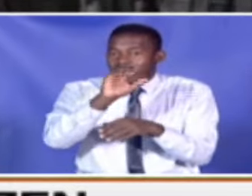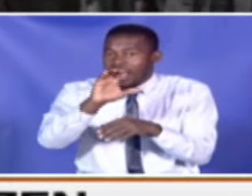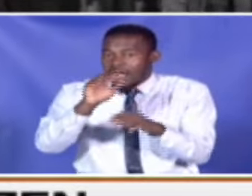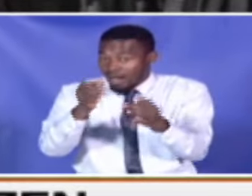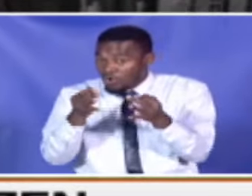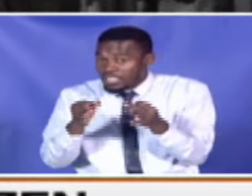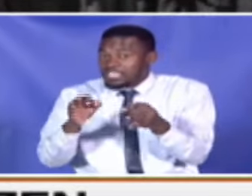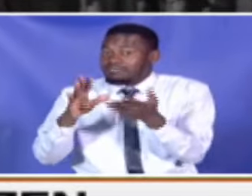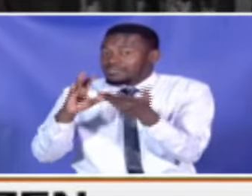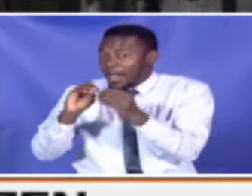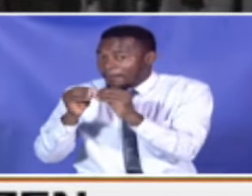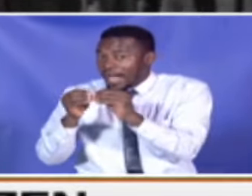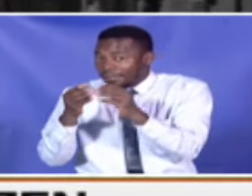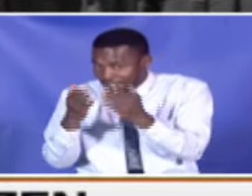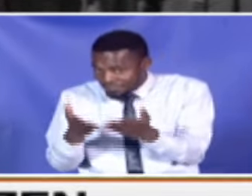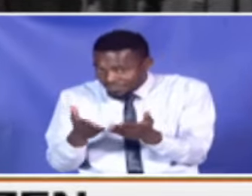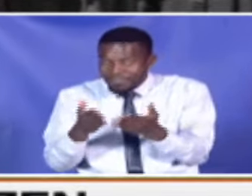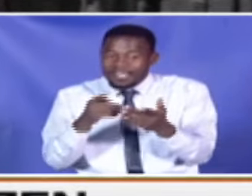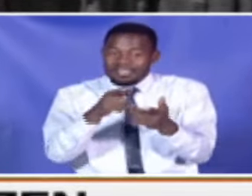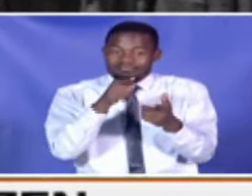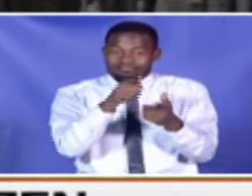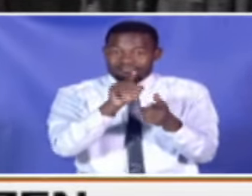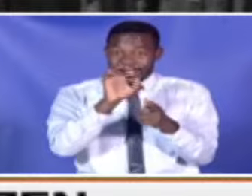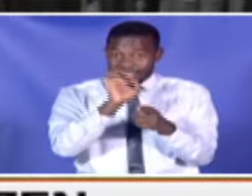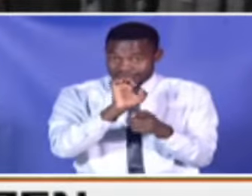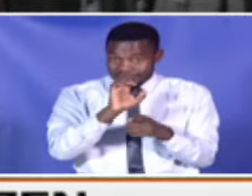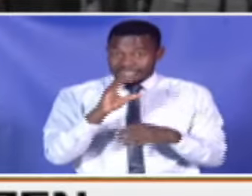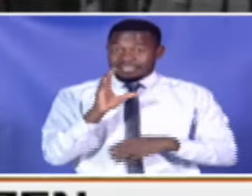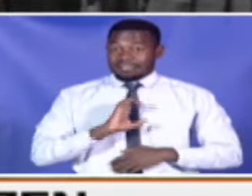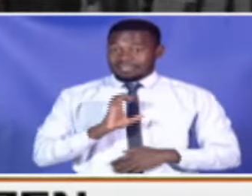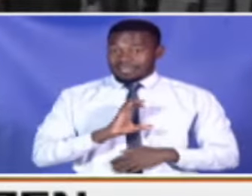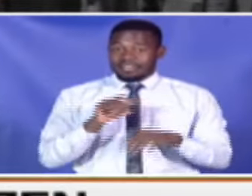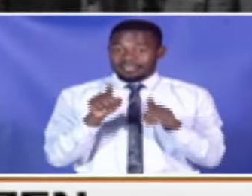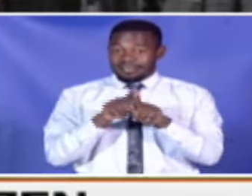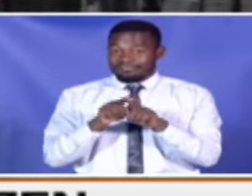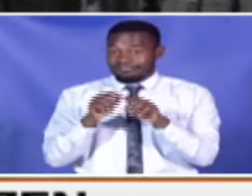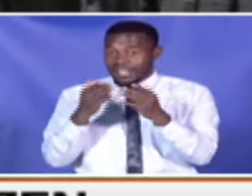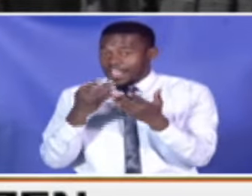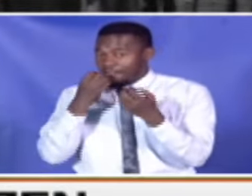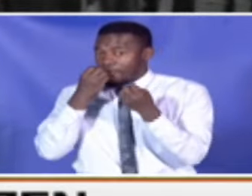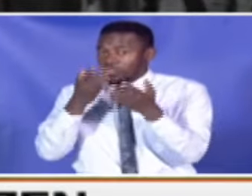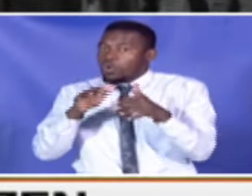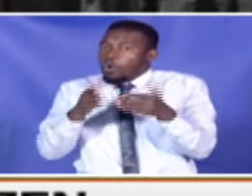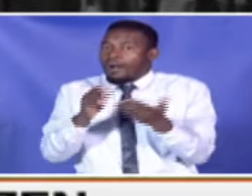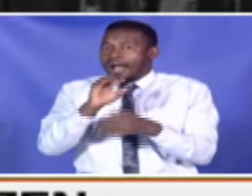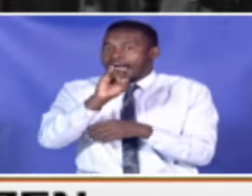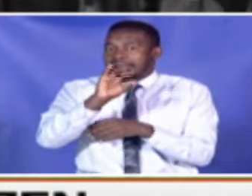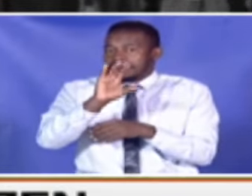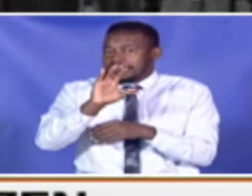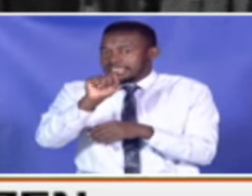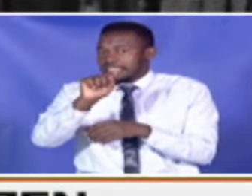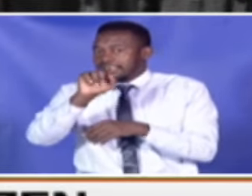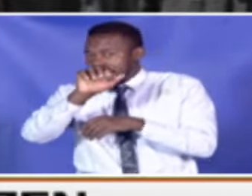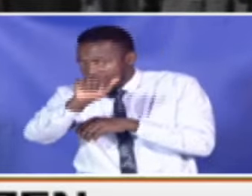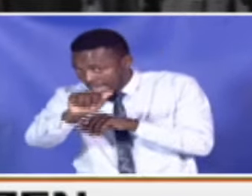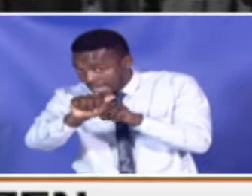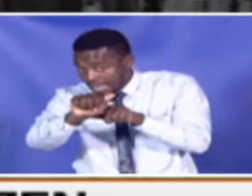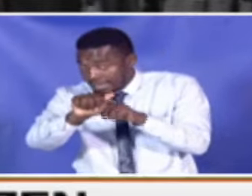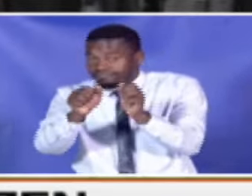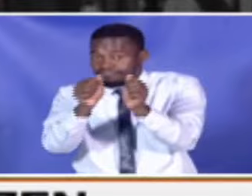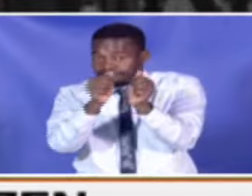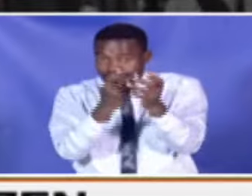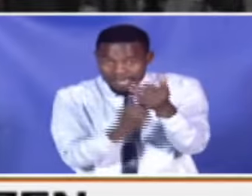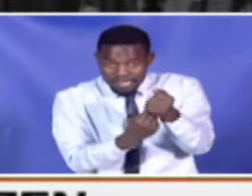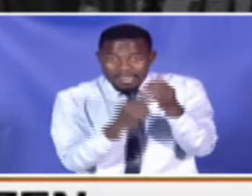Kulingana na Kipsang, mtandao wa e-citizen na mamlaka ya mawasiliano na teknolojia ICTA pamoja na wizara